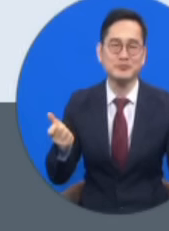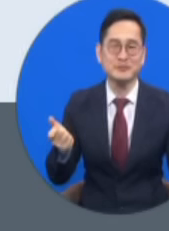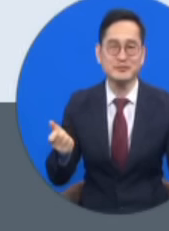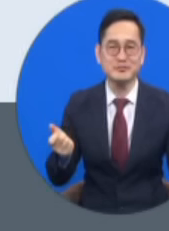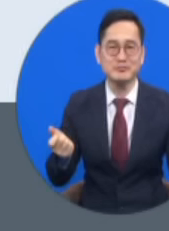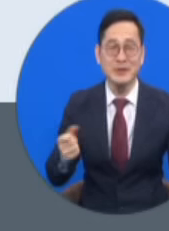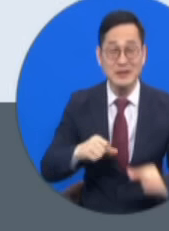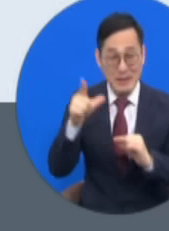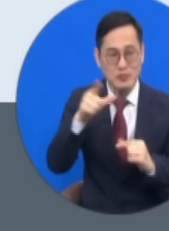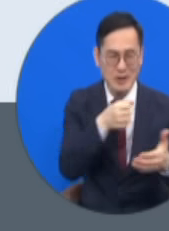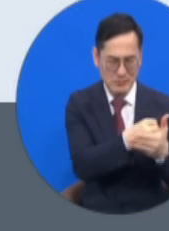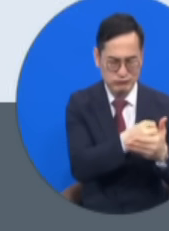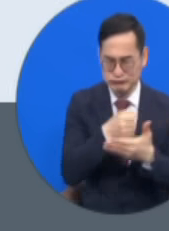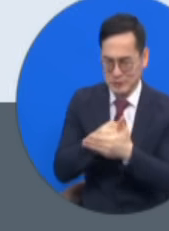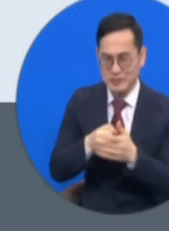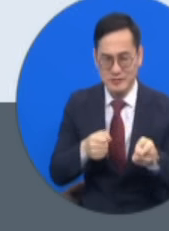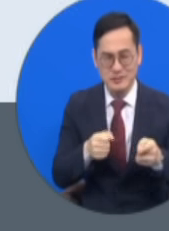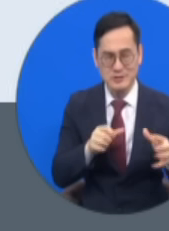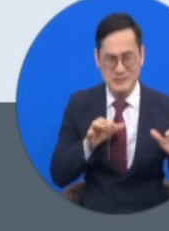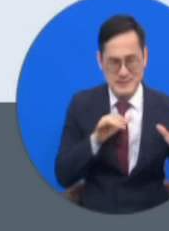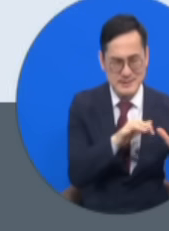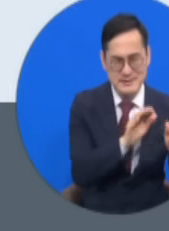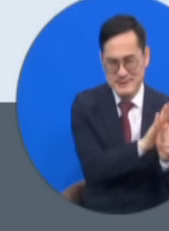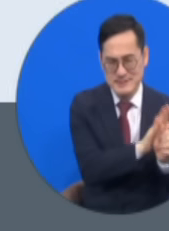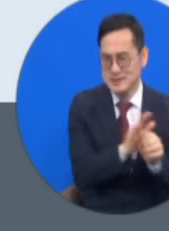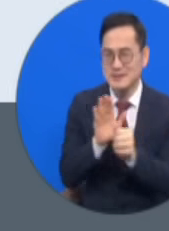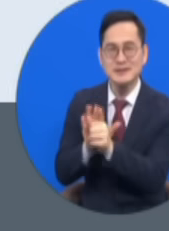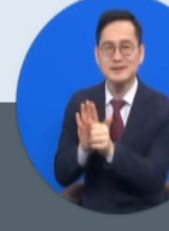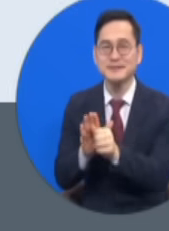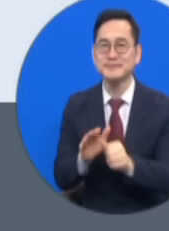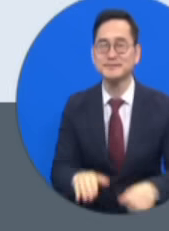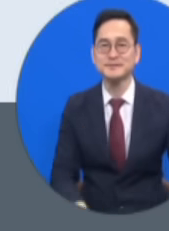서울 동작을입니다.